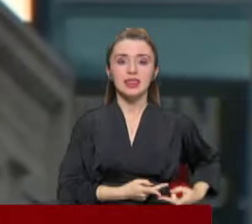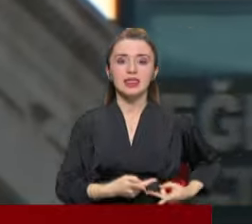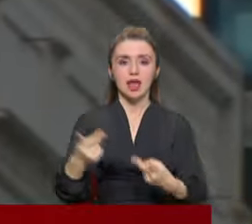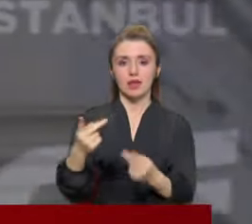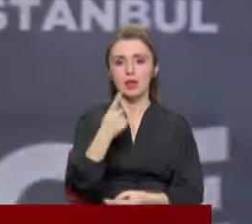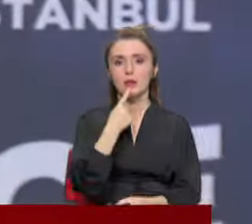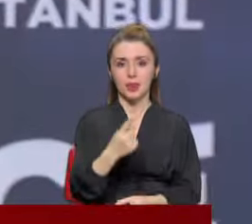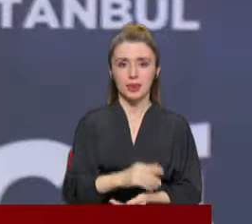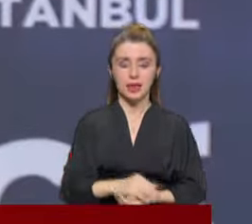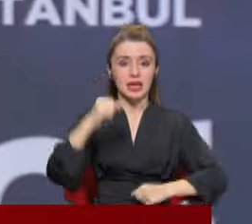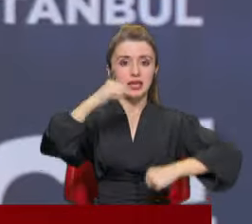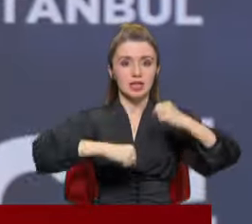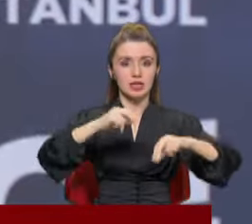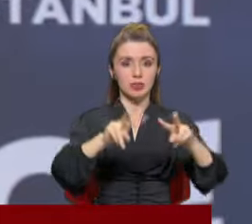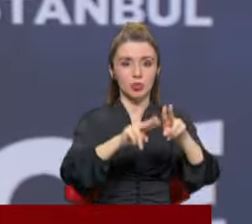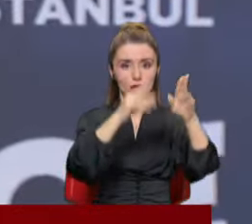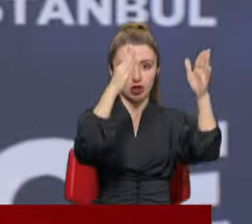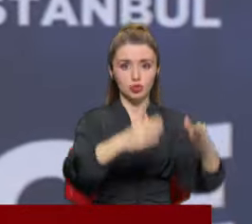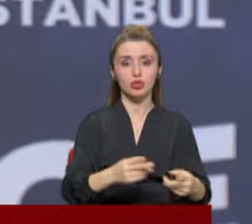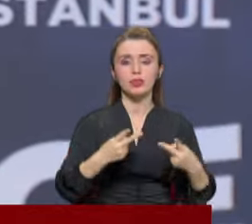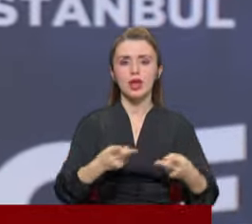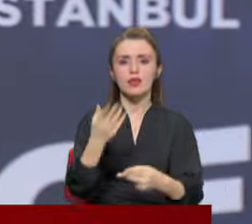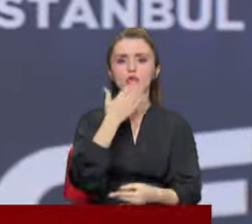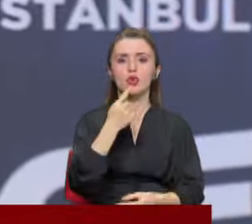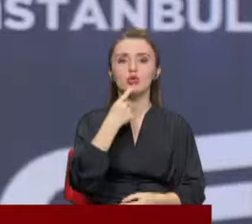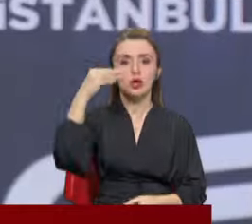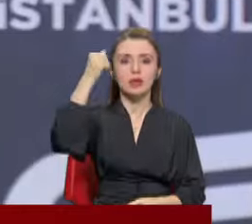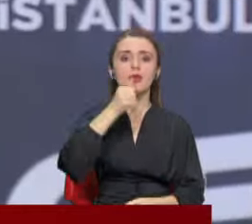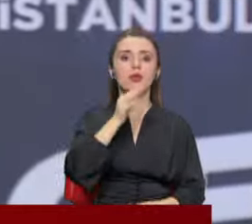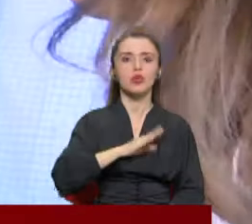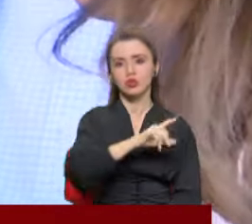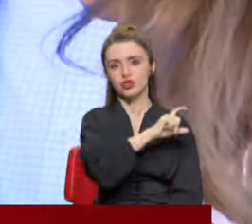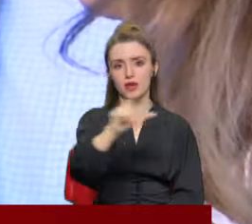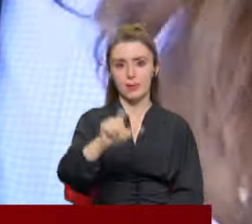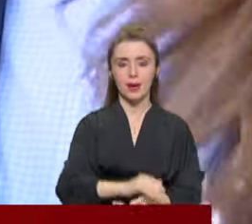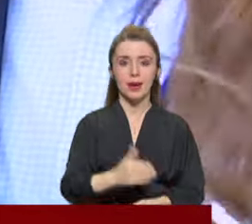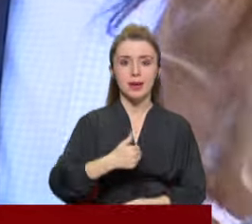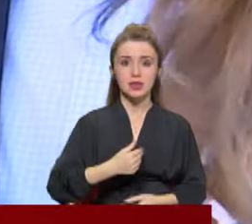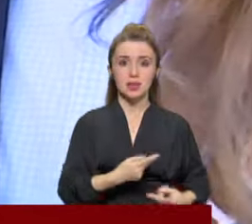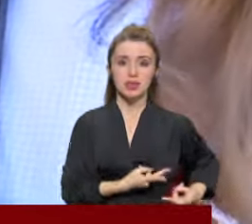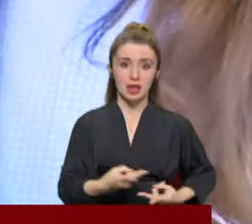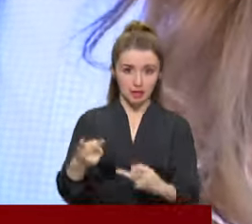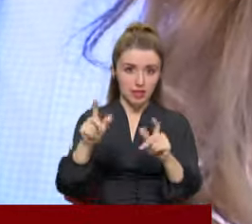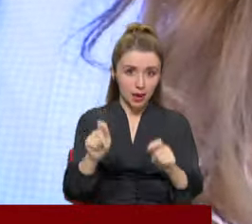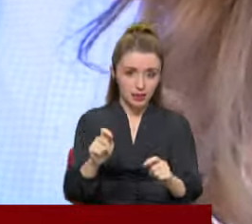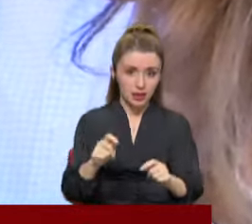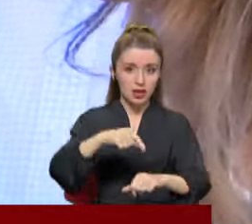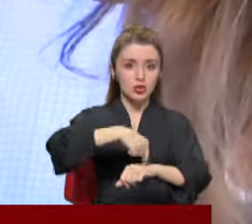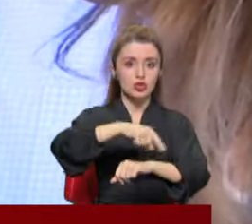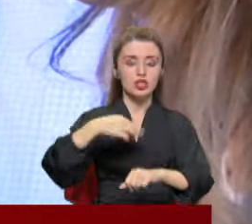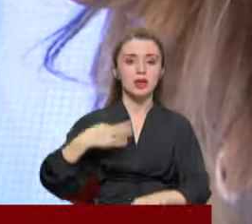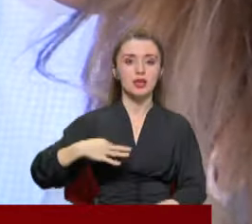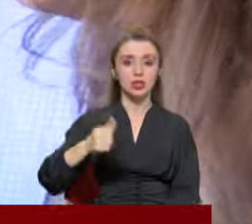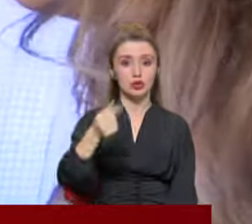edildiğini söylemişti. Rakibi Murat Kurum davet yok dedi. İmamoğlu'ndan yanıt gecikmedi. Bize bir davet yapıldı. Süreçleri